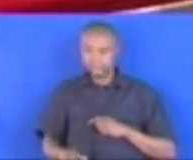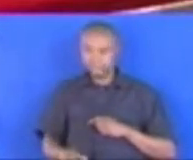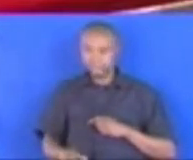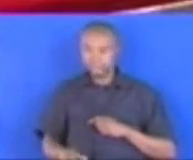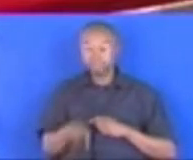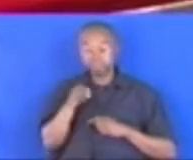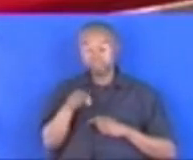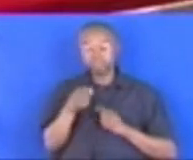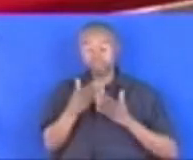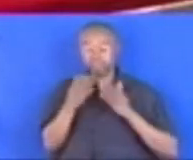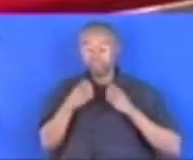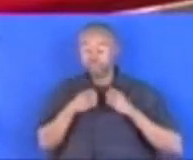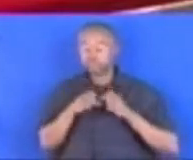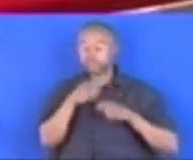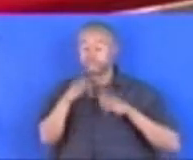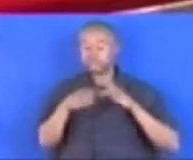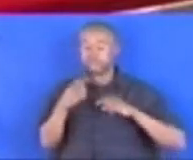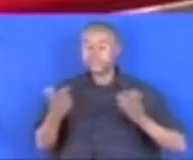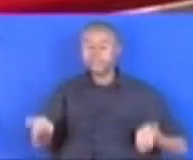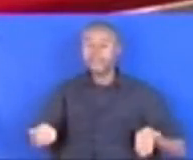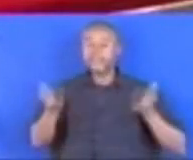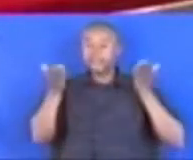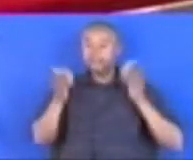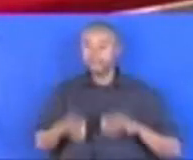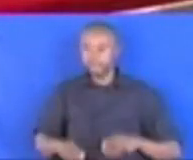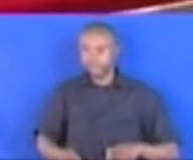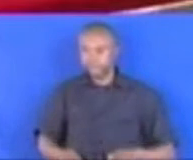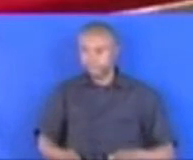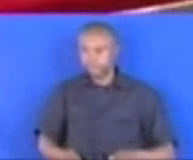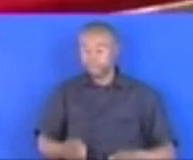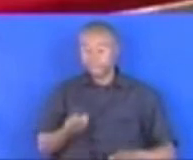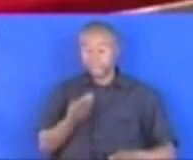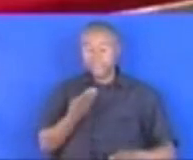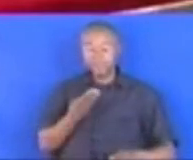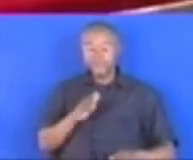476,830,236,000 kwa ajili ya kutekeleza miradi ya maendeleo, ambapo shilingi bilioni